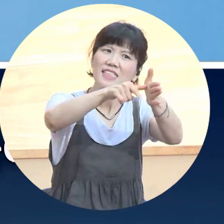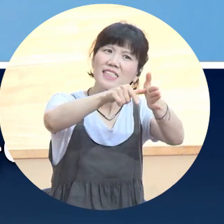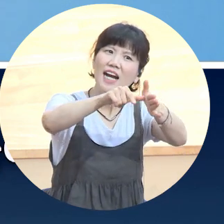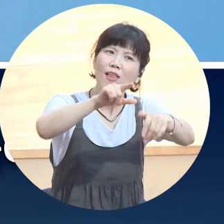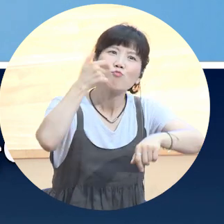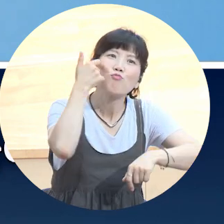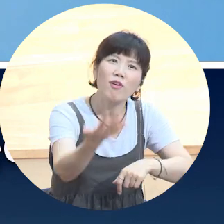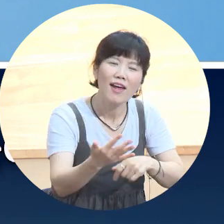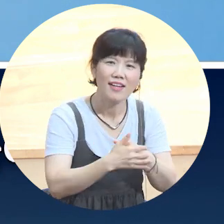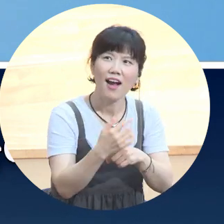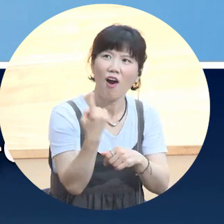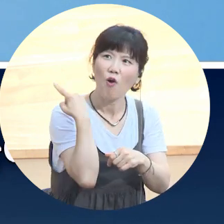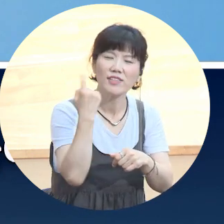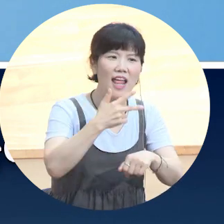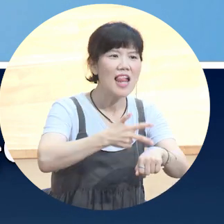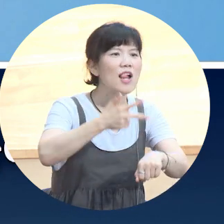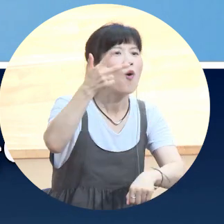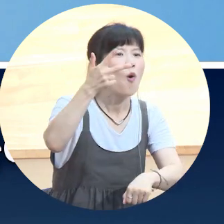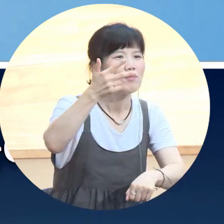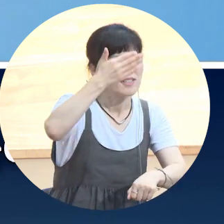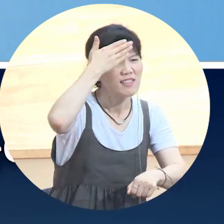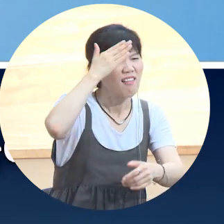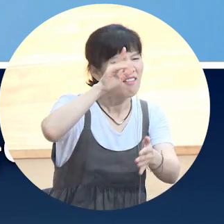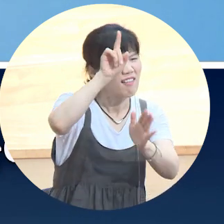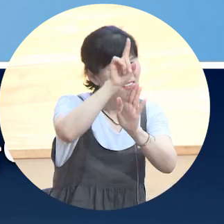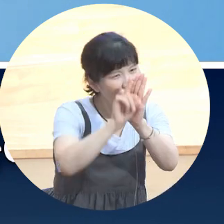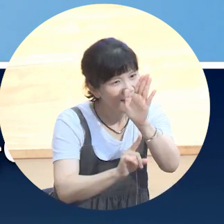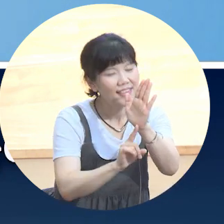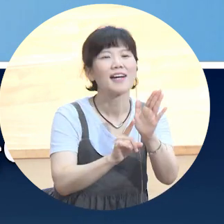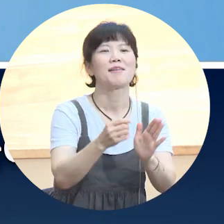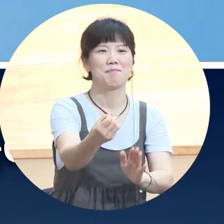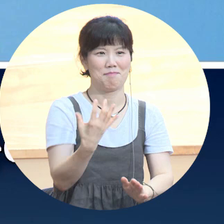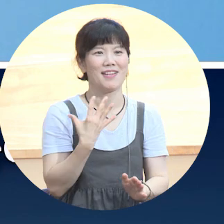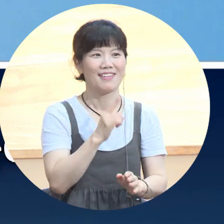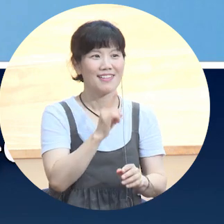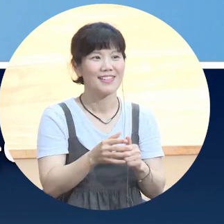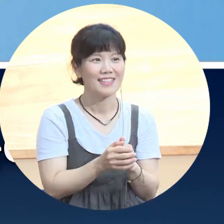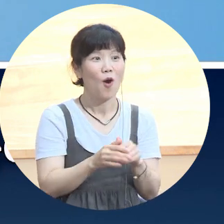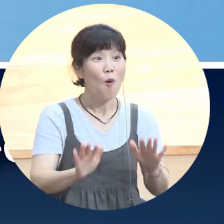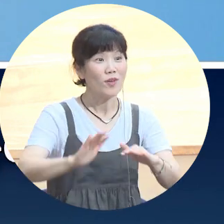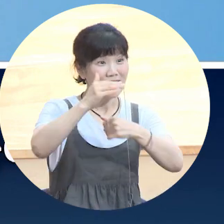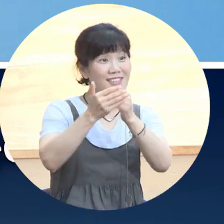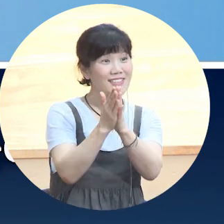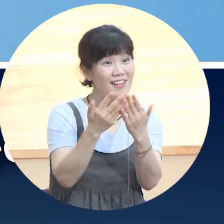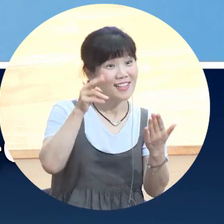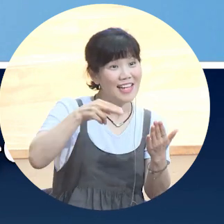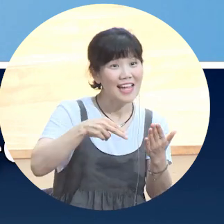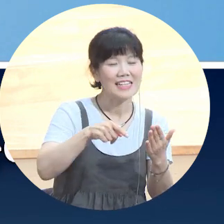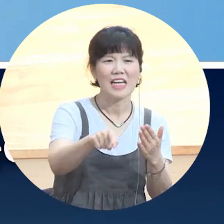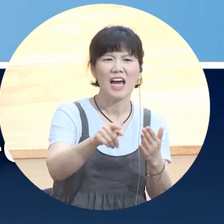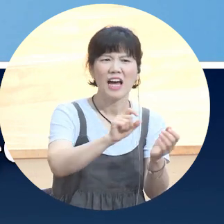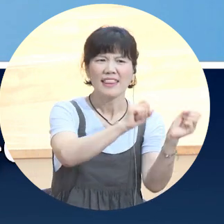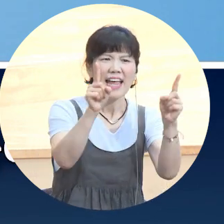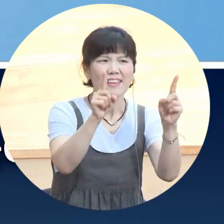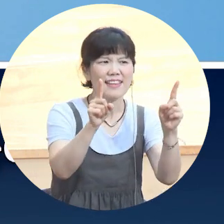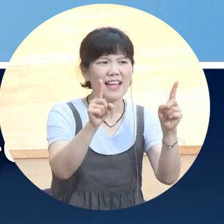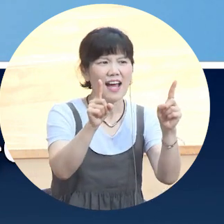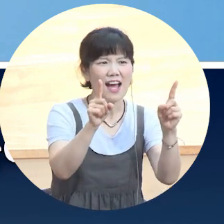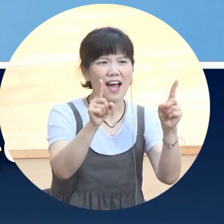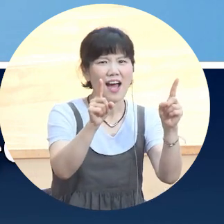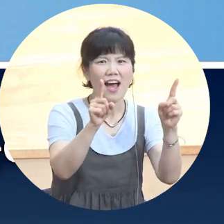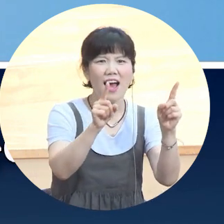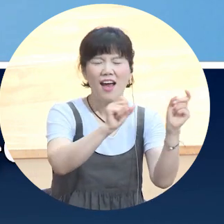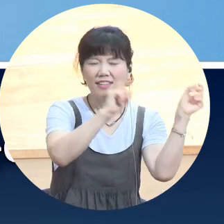10개가 떨어졌다 이다 아니라 자 오늘 성경은 그 낳기 시작한 때가 언제냐 어제 7시 입니다 그렇게 말하는데